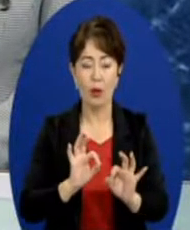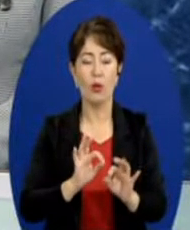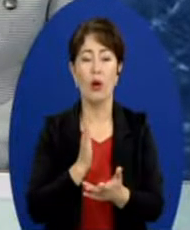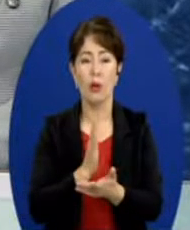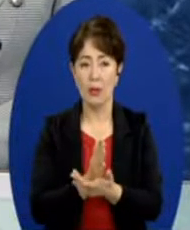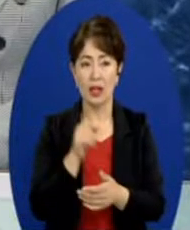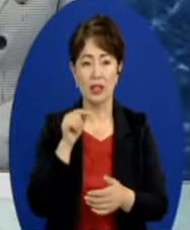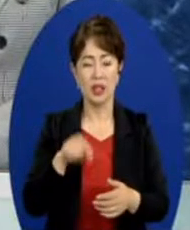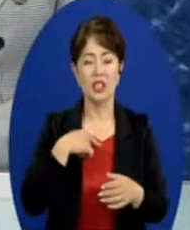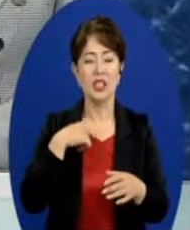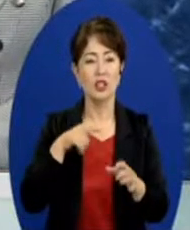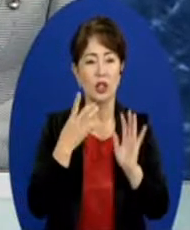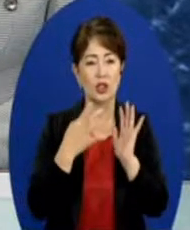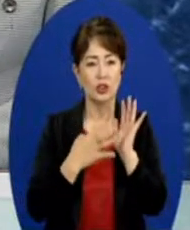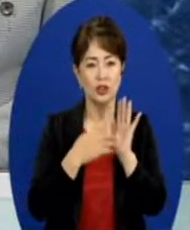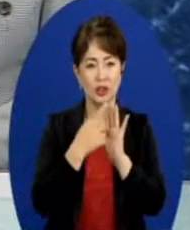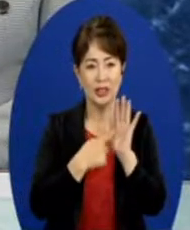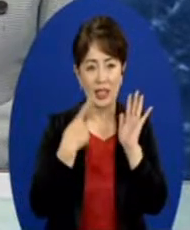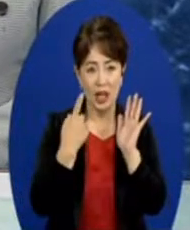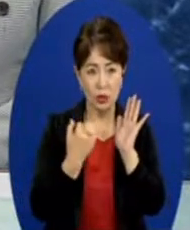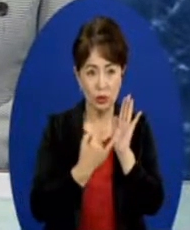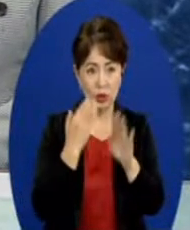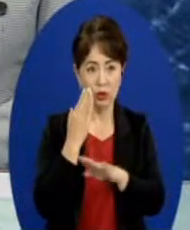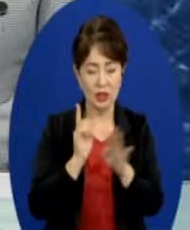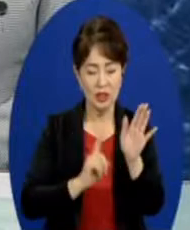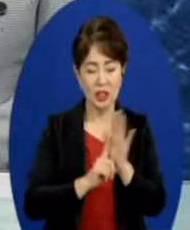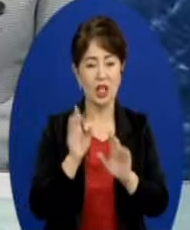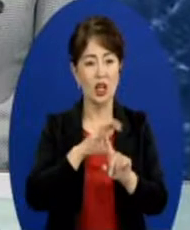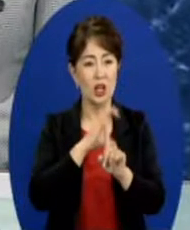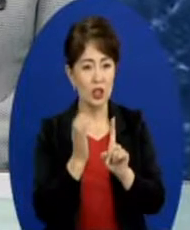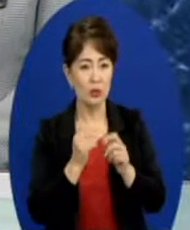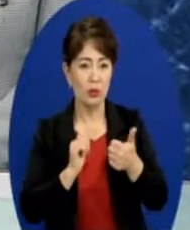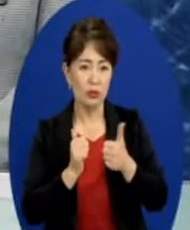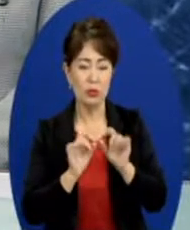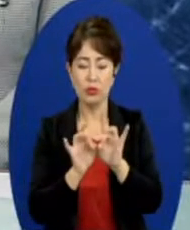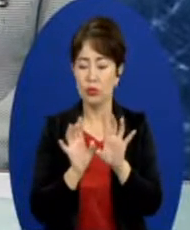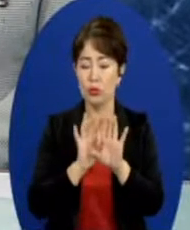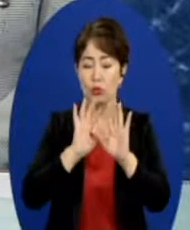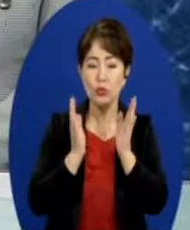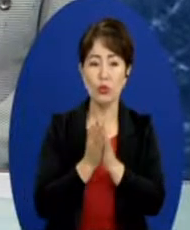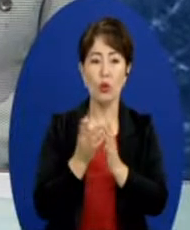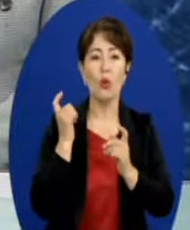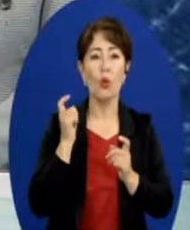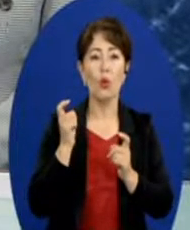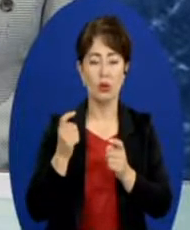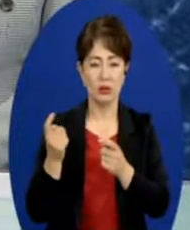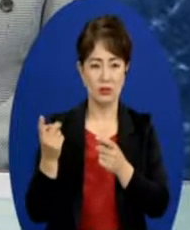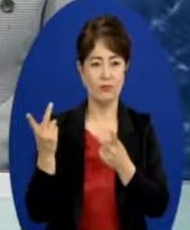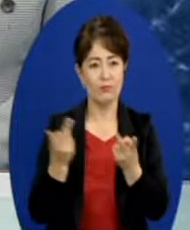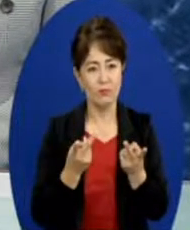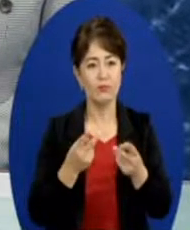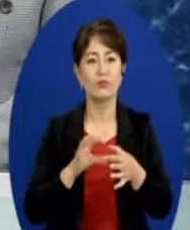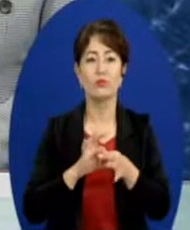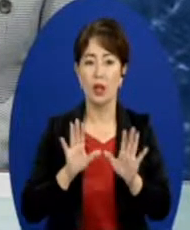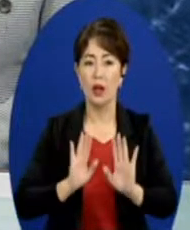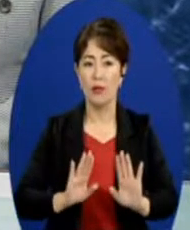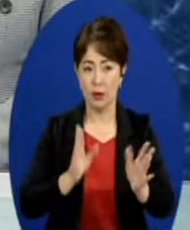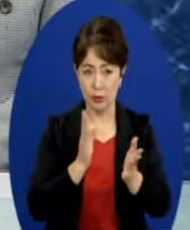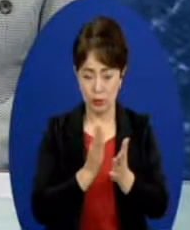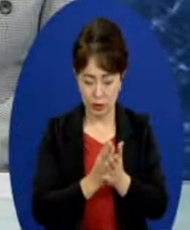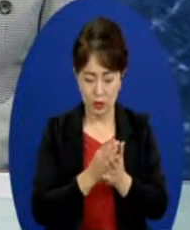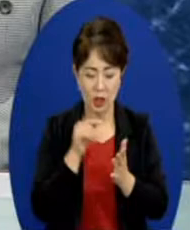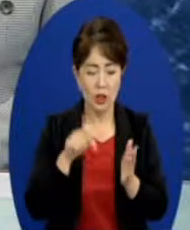сарын 16-наас урлаг спорт олон нийтийн хамарсан үйл ажиллагаа үйлчилгээний газруудыг урдын хэвийн горимд нь ажиллуулахаар болсон. Мөн энэ